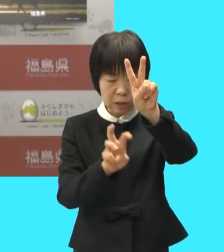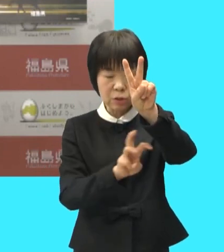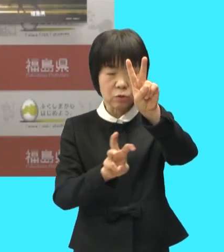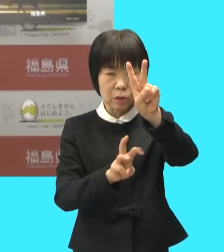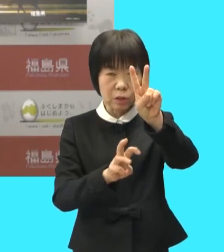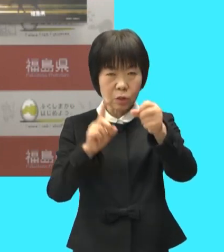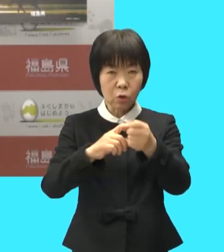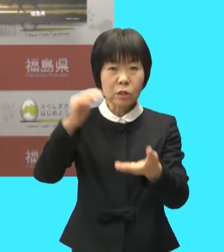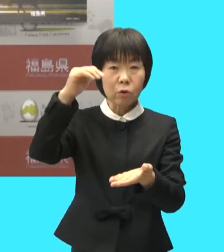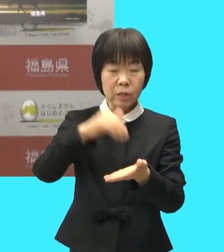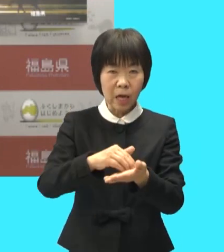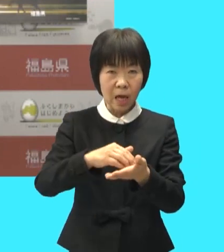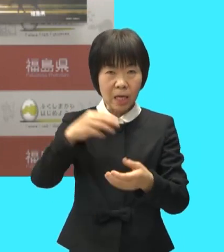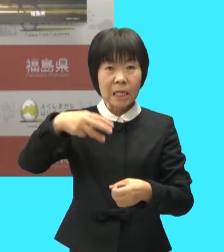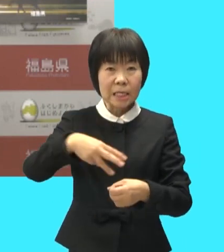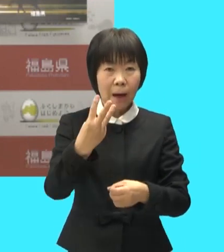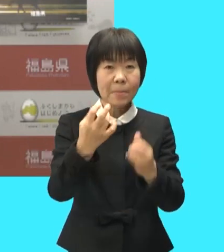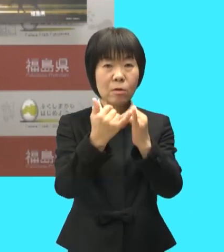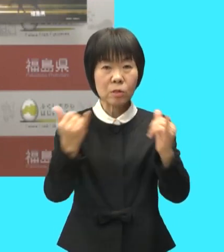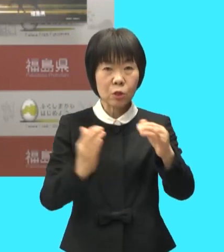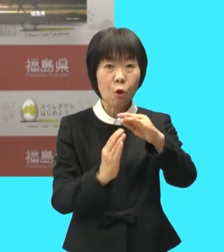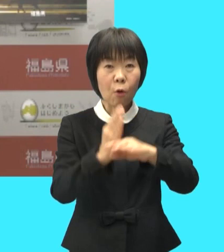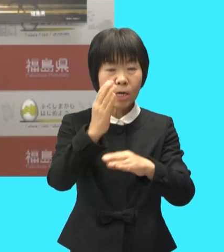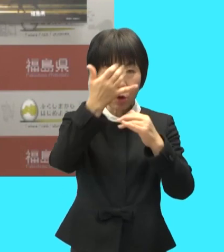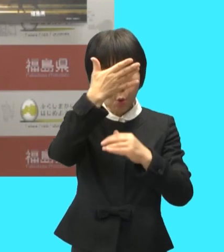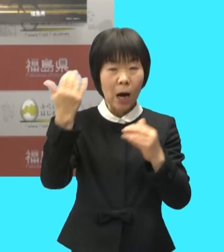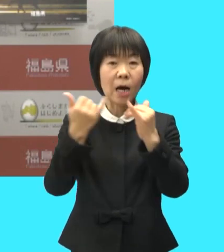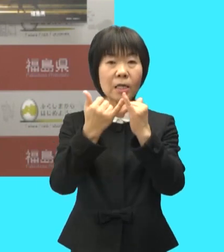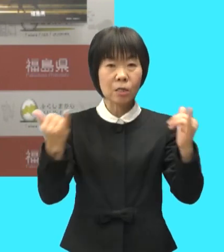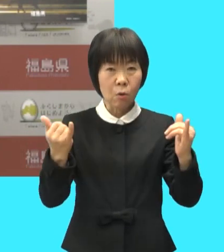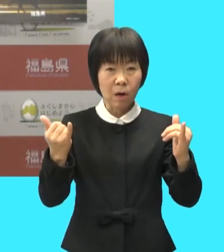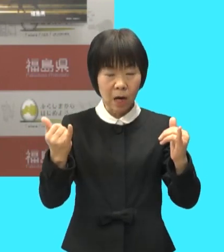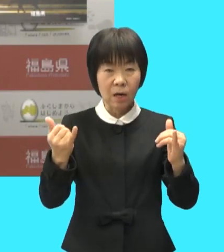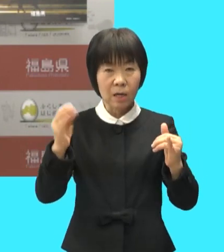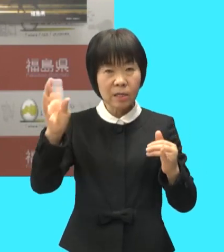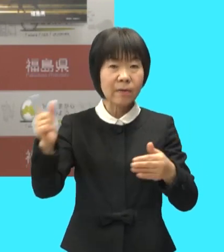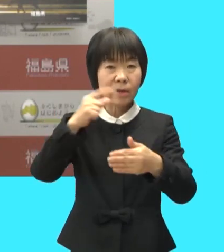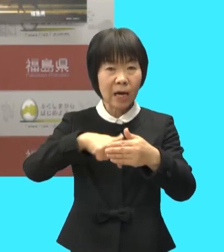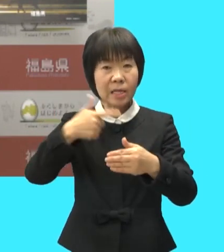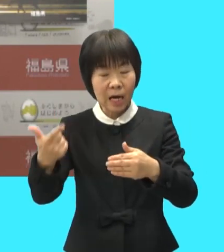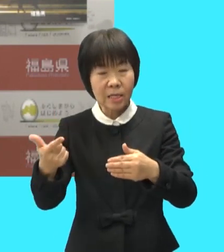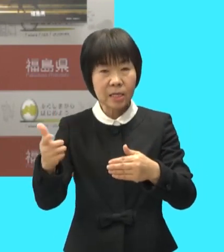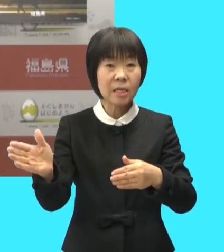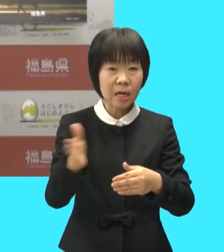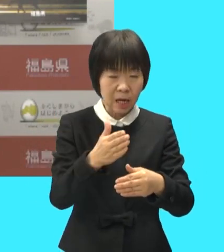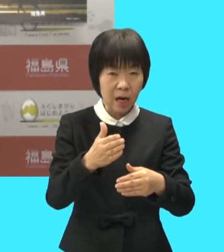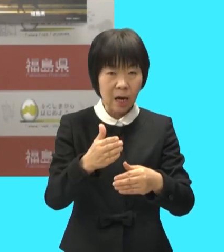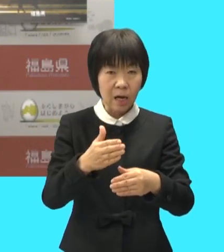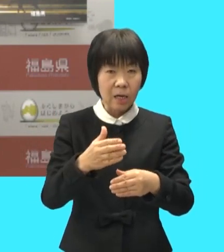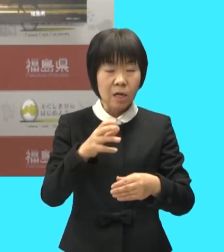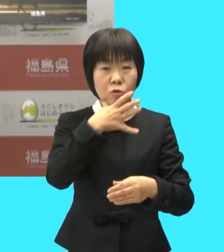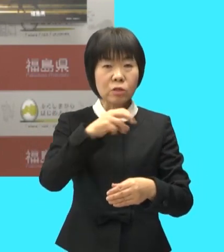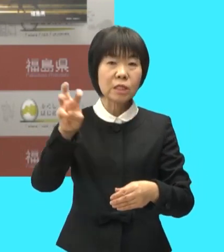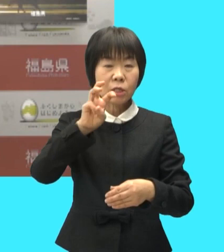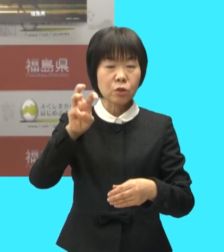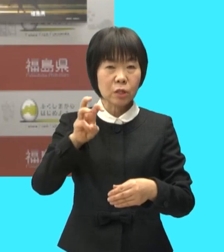中、300人を超える若者が県内外からこの30歳の大同窓会福